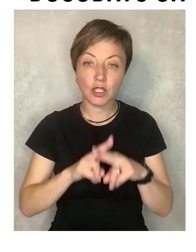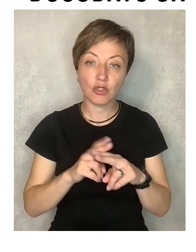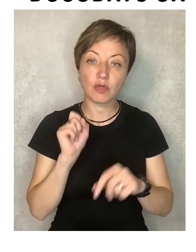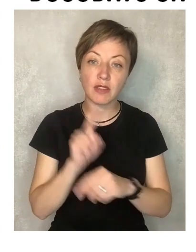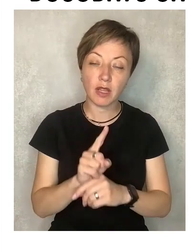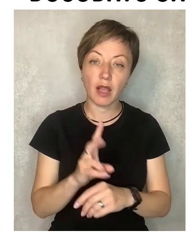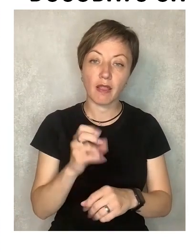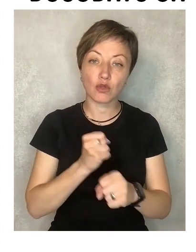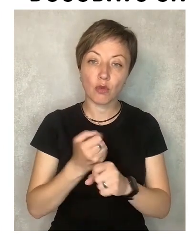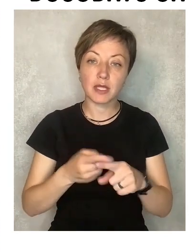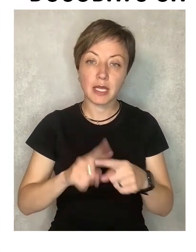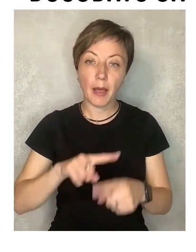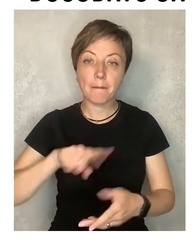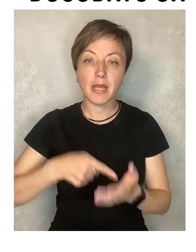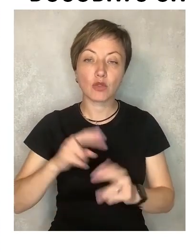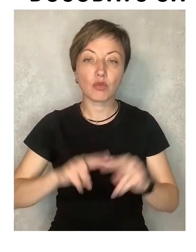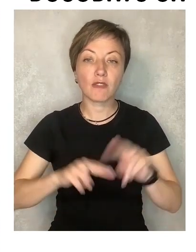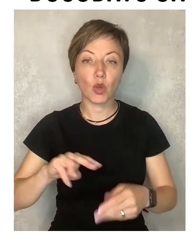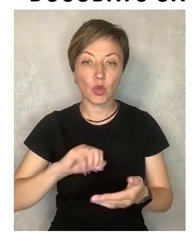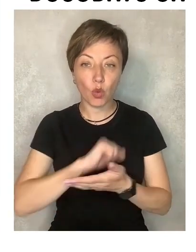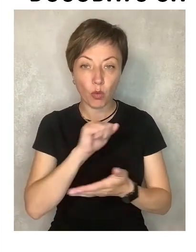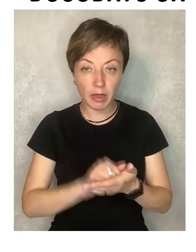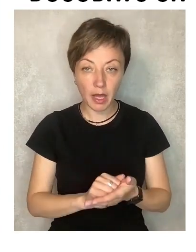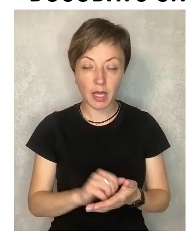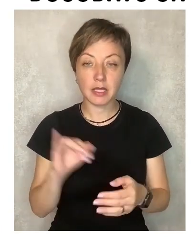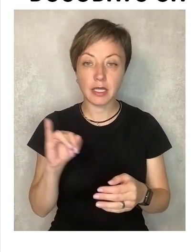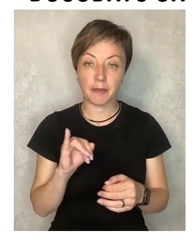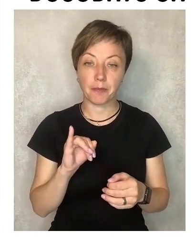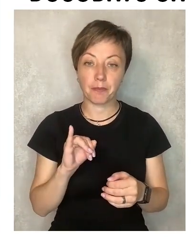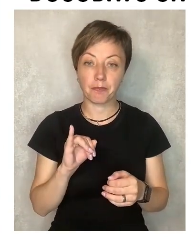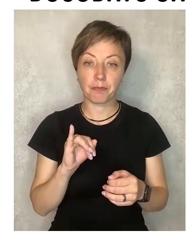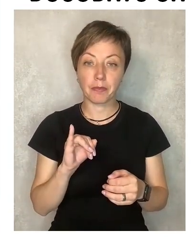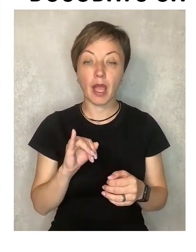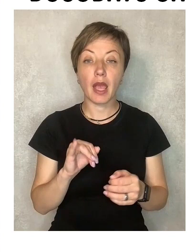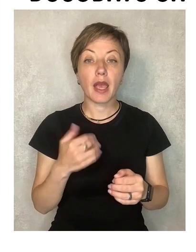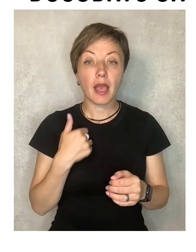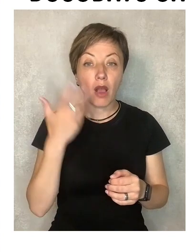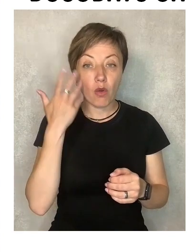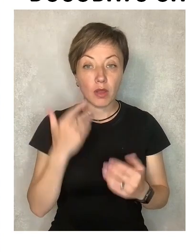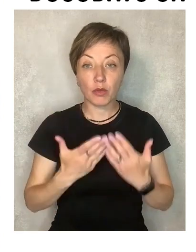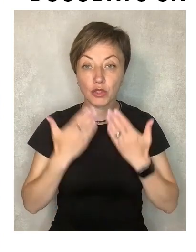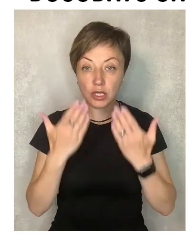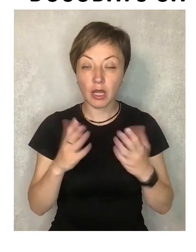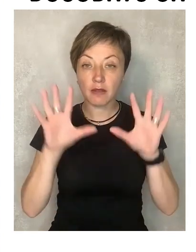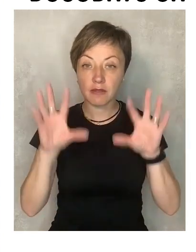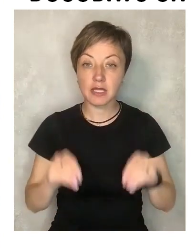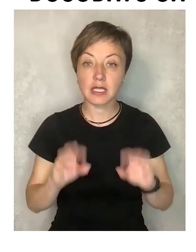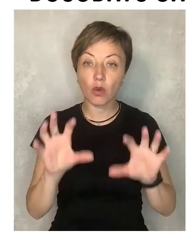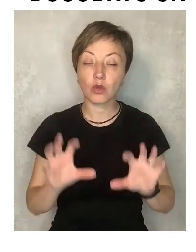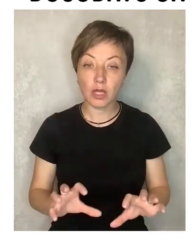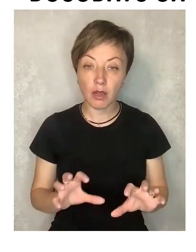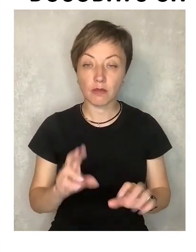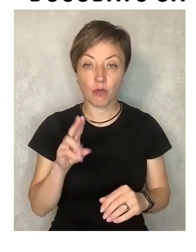розробку цієї містобудівної документації. І я коли прочитала все законодавство і по